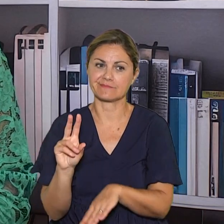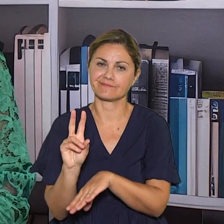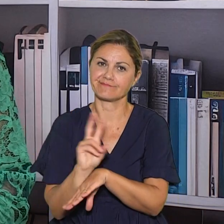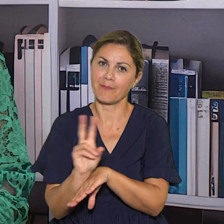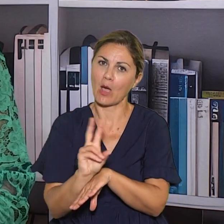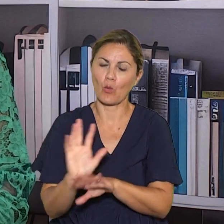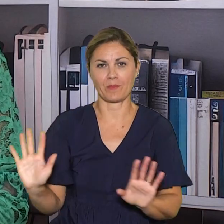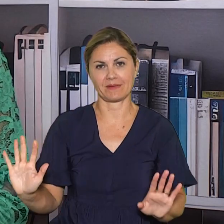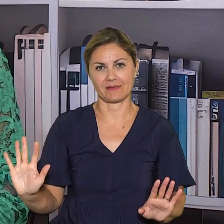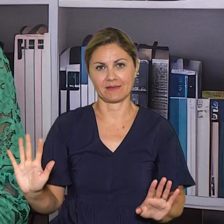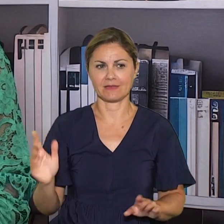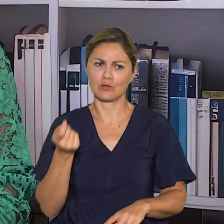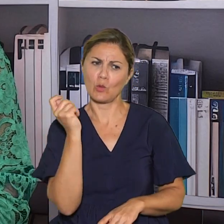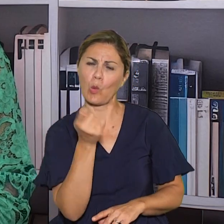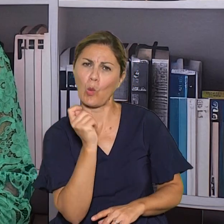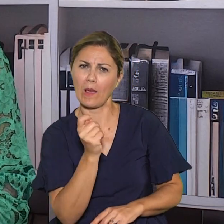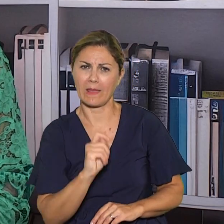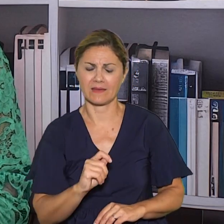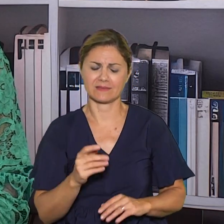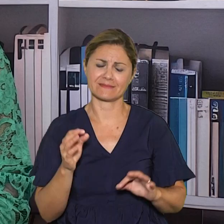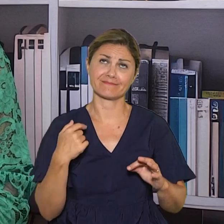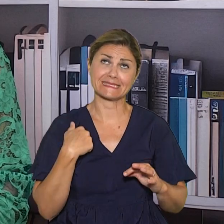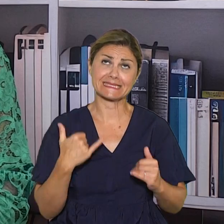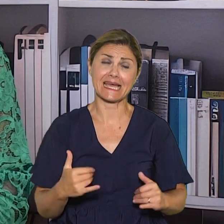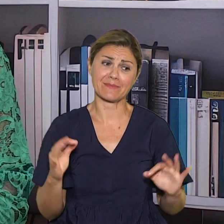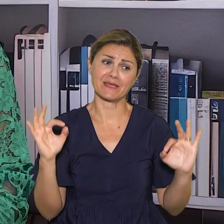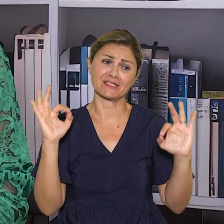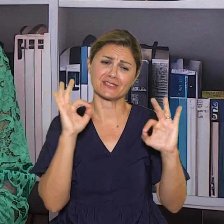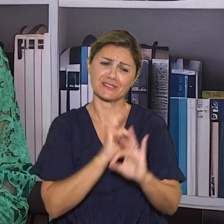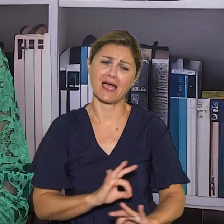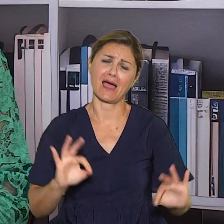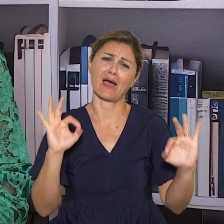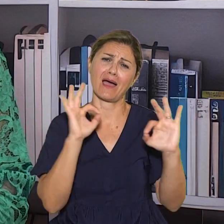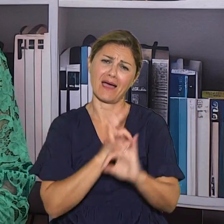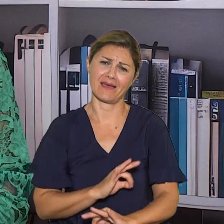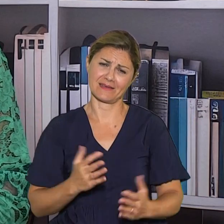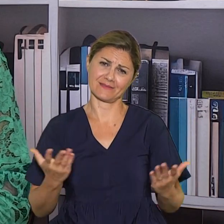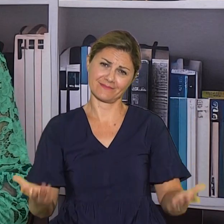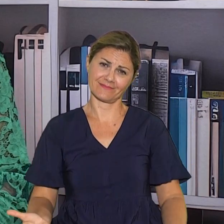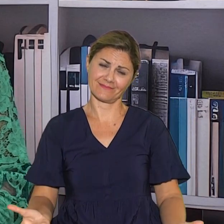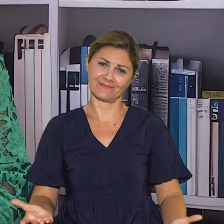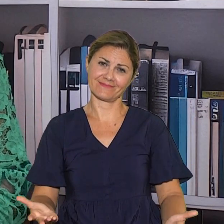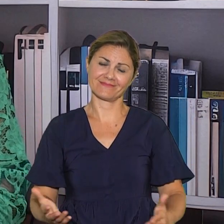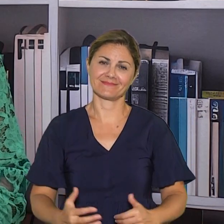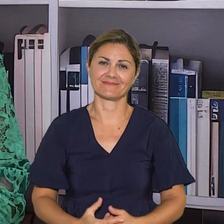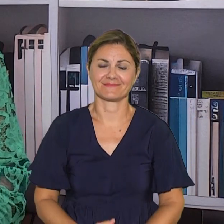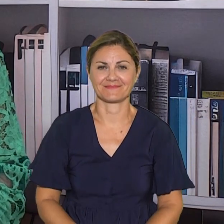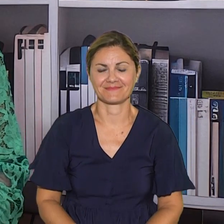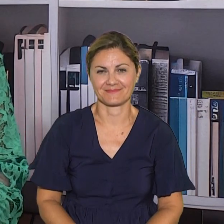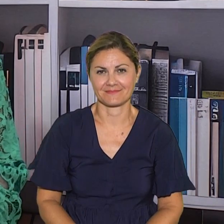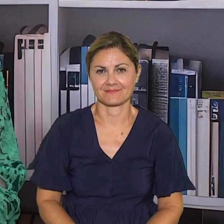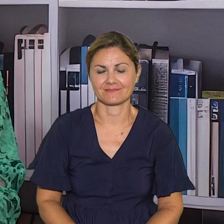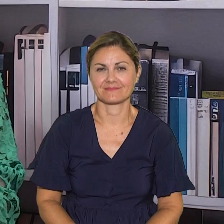bidnu sam je namučila. Jadna koza sad mi ža, jemala je crne šare, još se sića